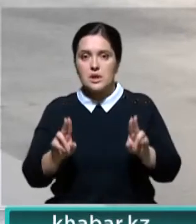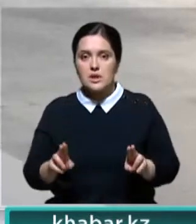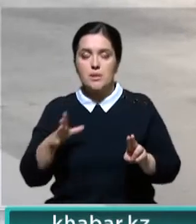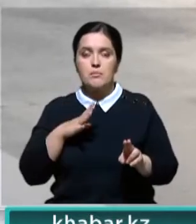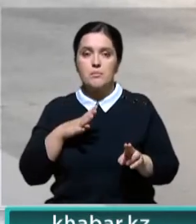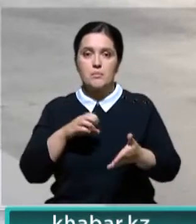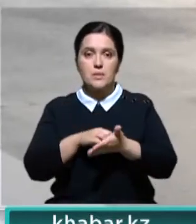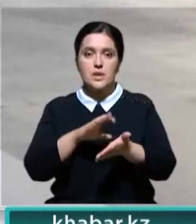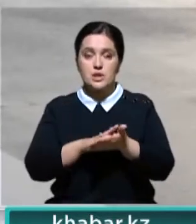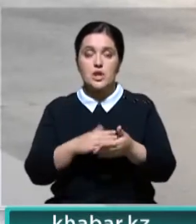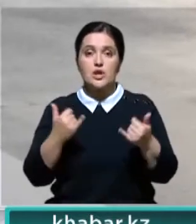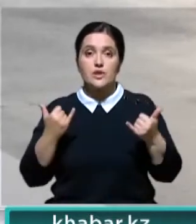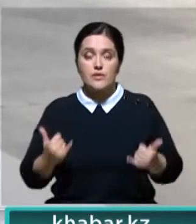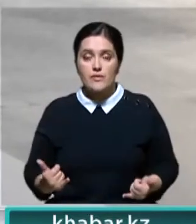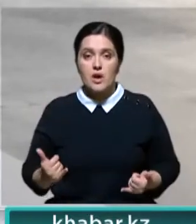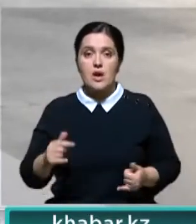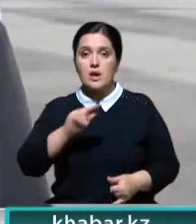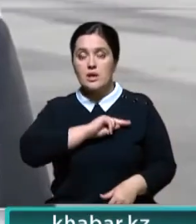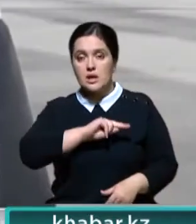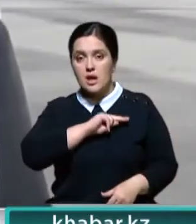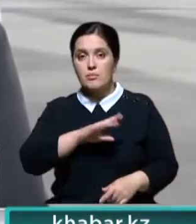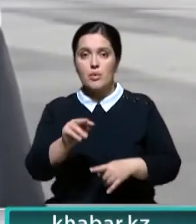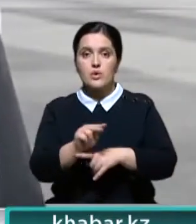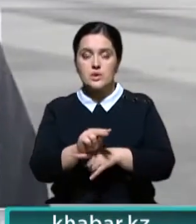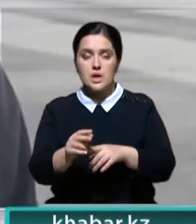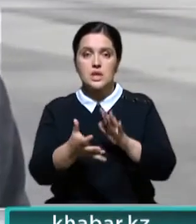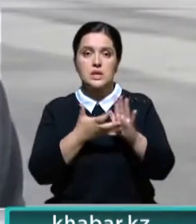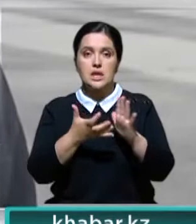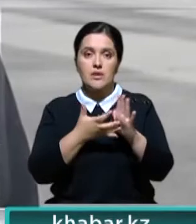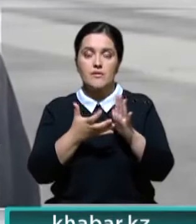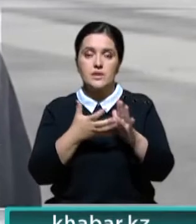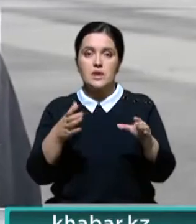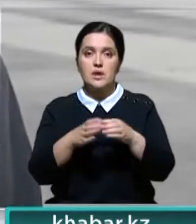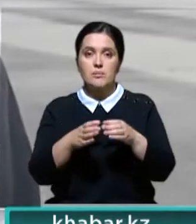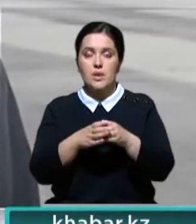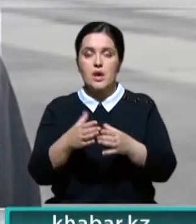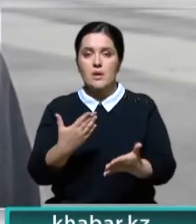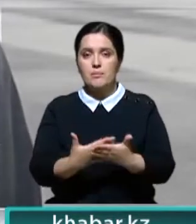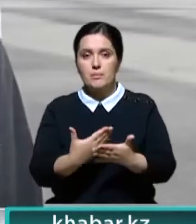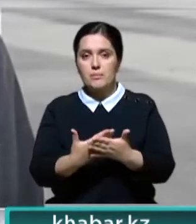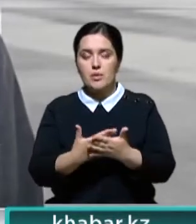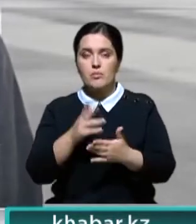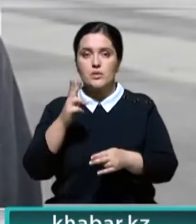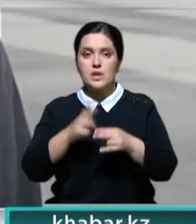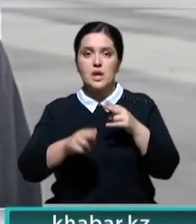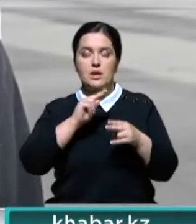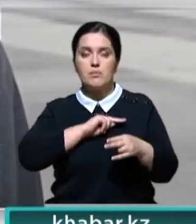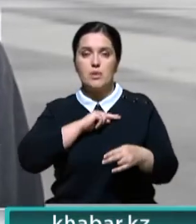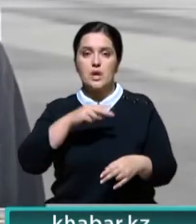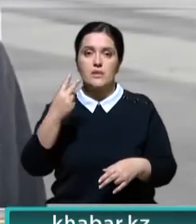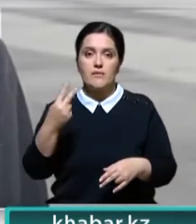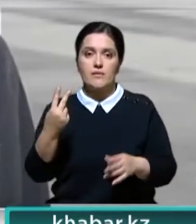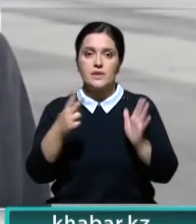на сегодняшний день ведутся работы по устранению недостатков со стороны подрядчика ориентировочно планируется завершить работает 20